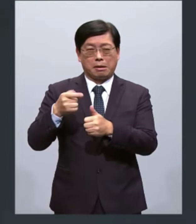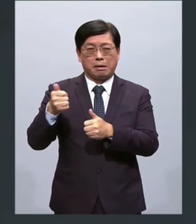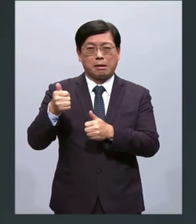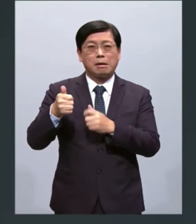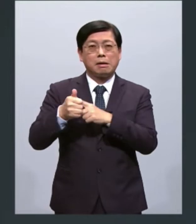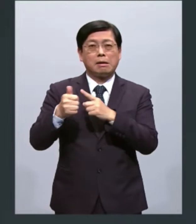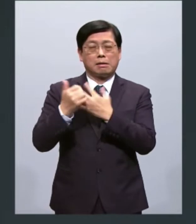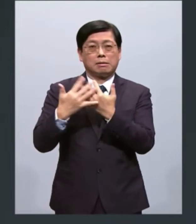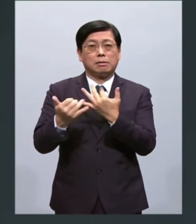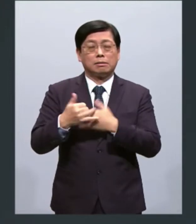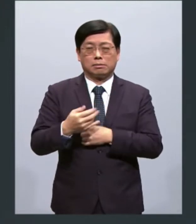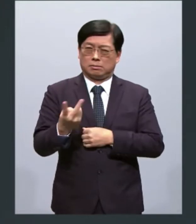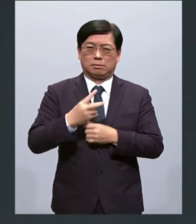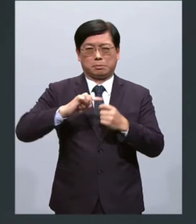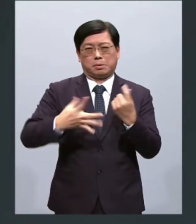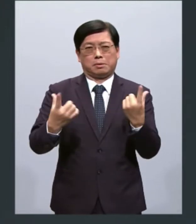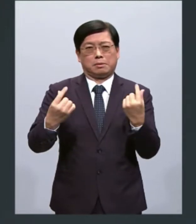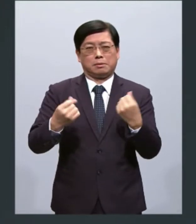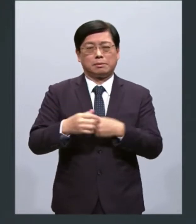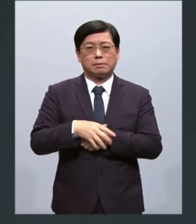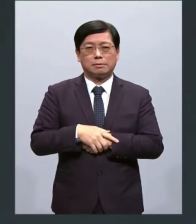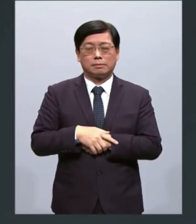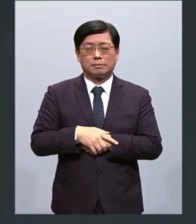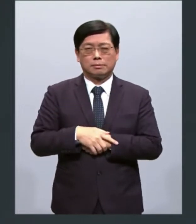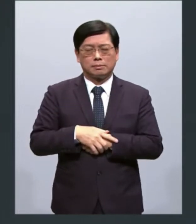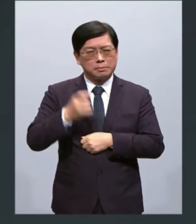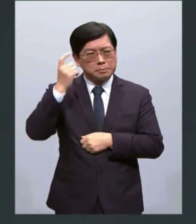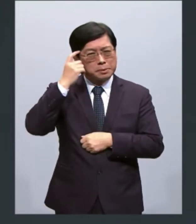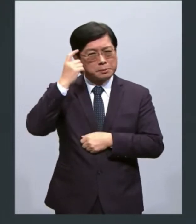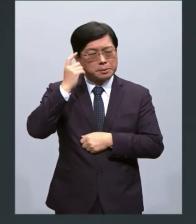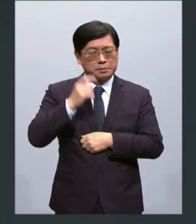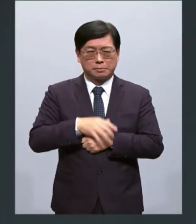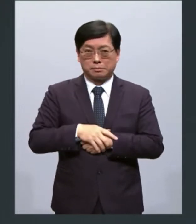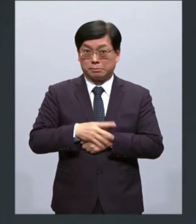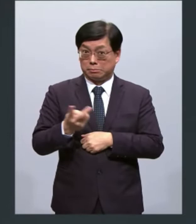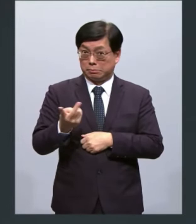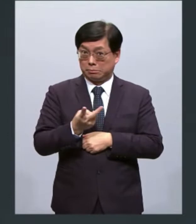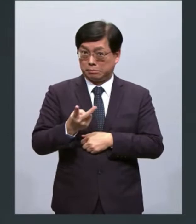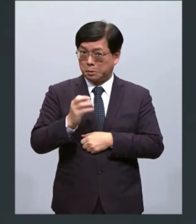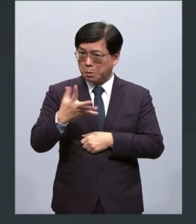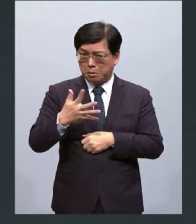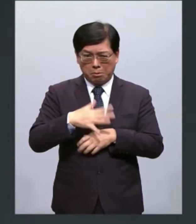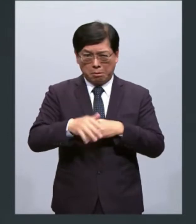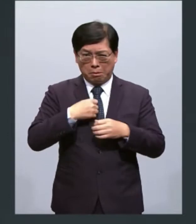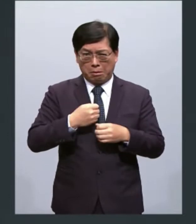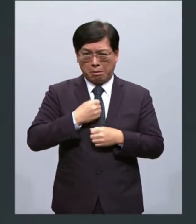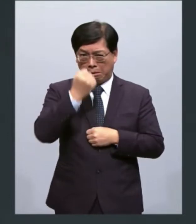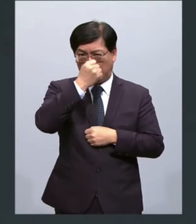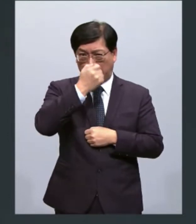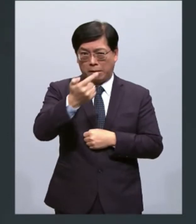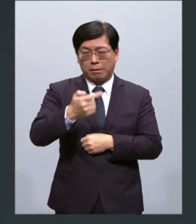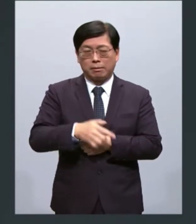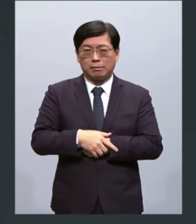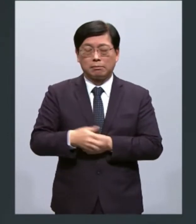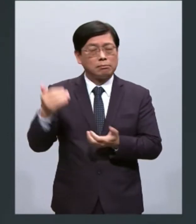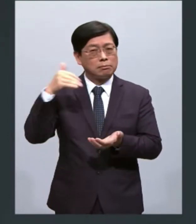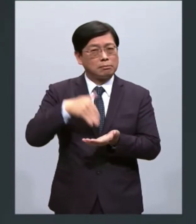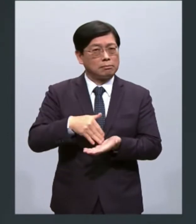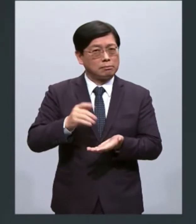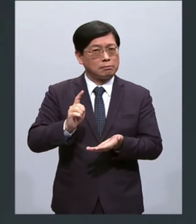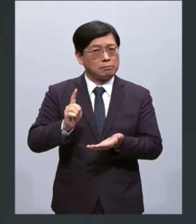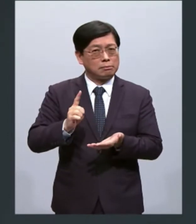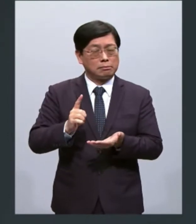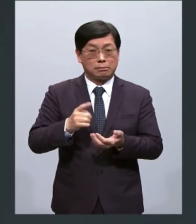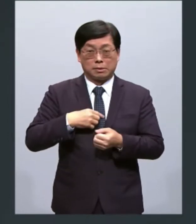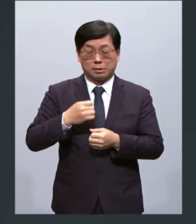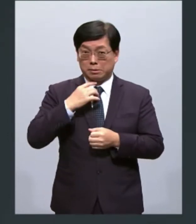子，都只是国中生啊。我们要思考的是，国中生怎么会这样？到底是